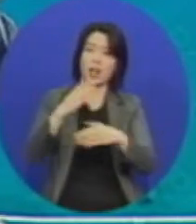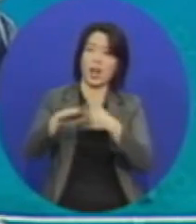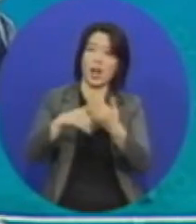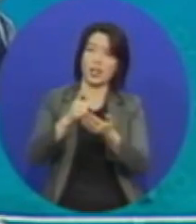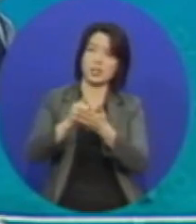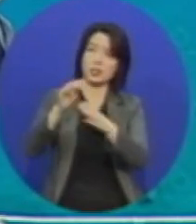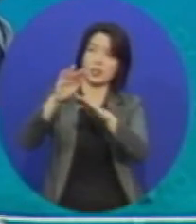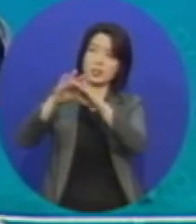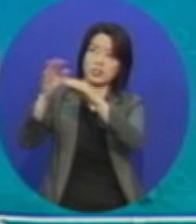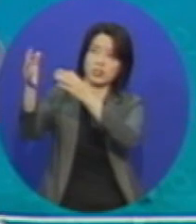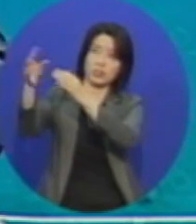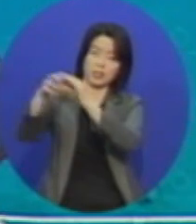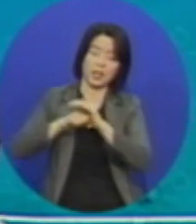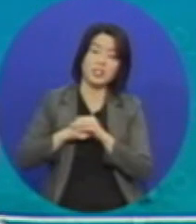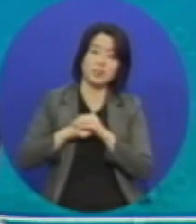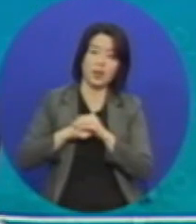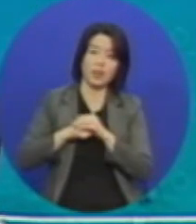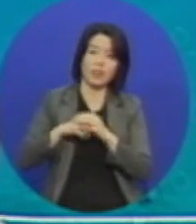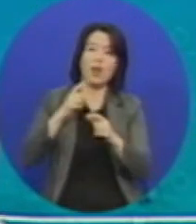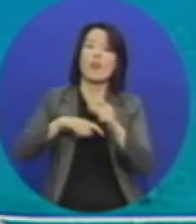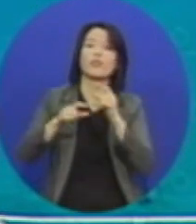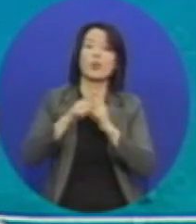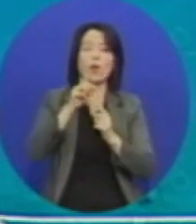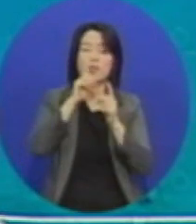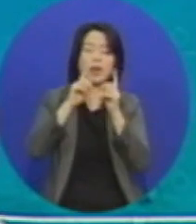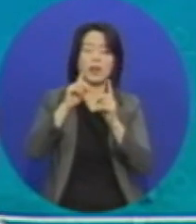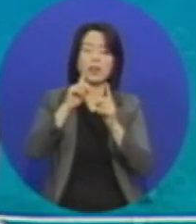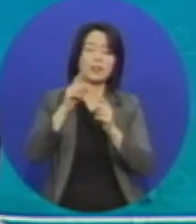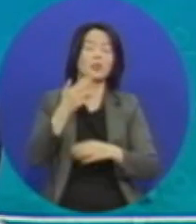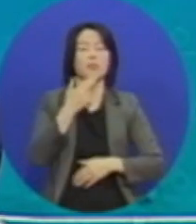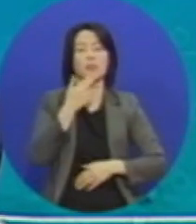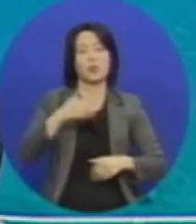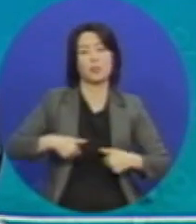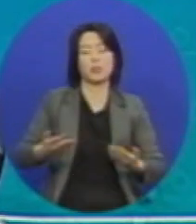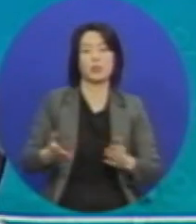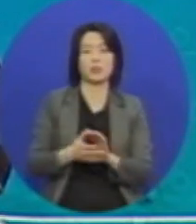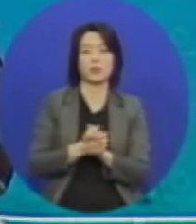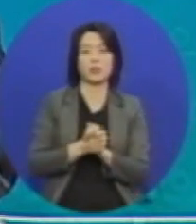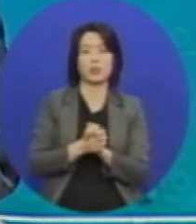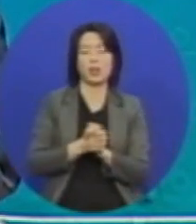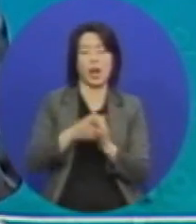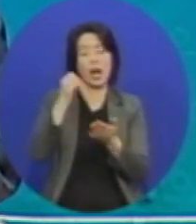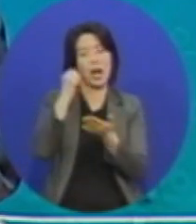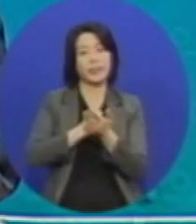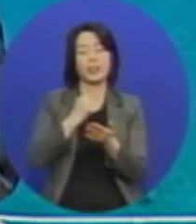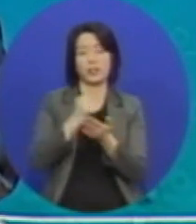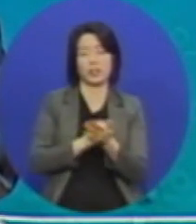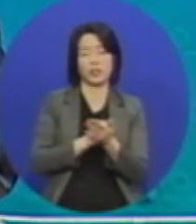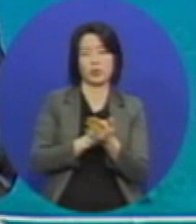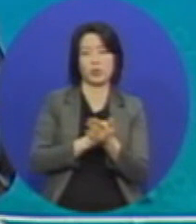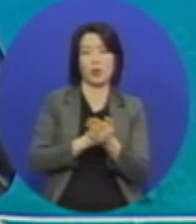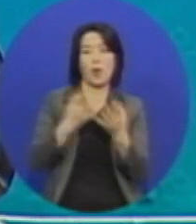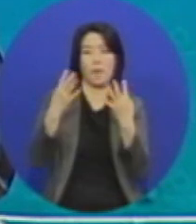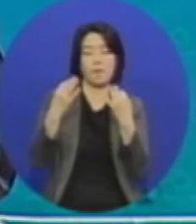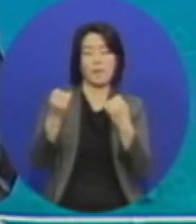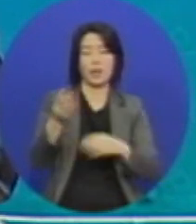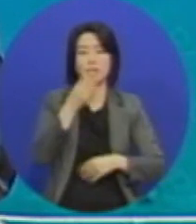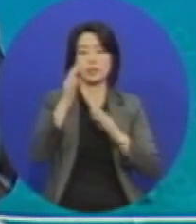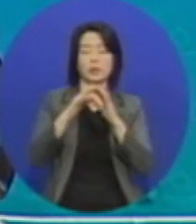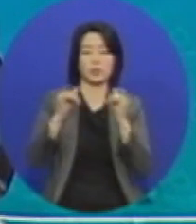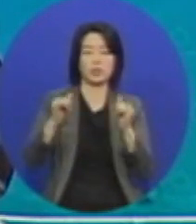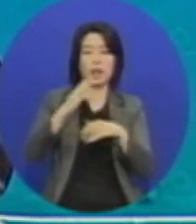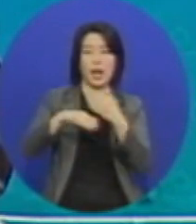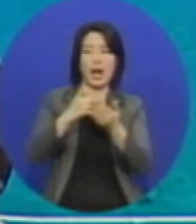손대면 헌터 나를 나위도 없어요 않은데 안타깝게도 많은 성도들이 하나님을